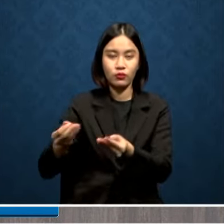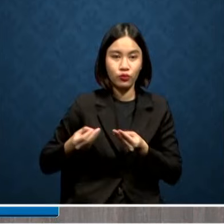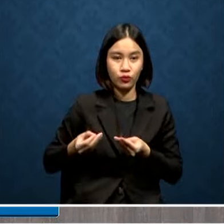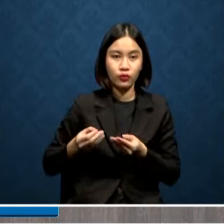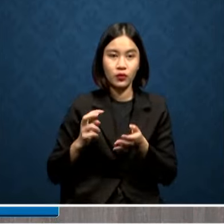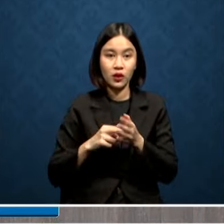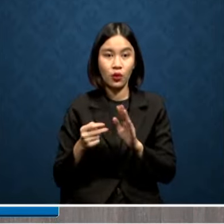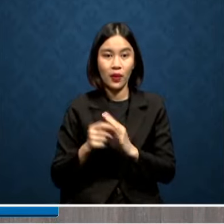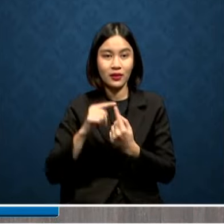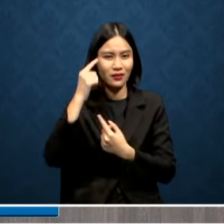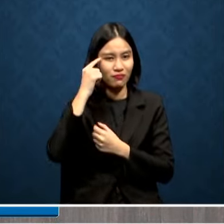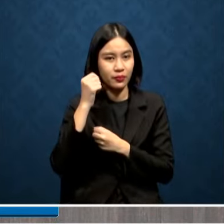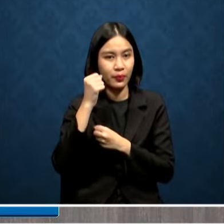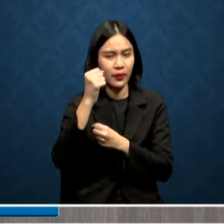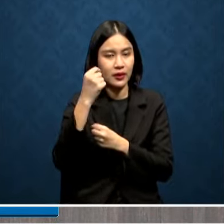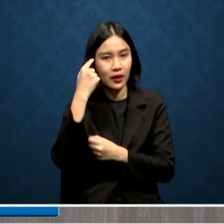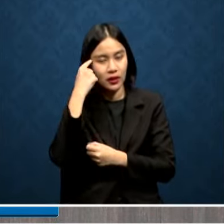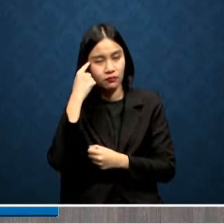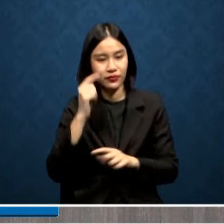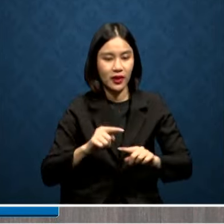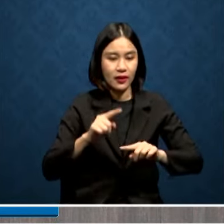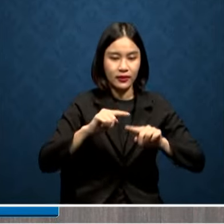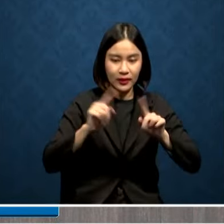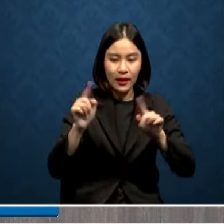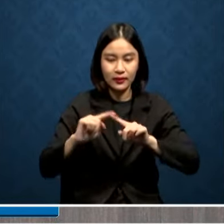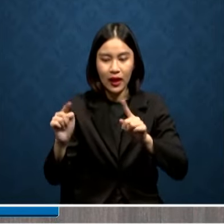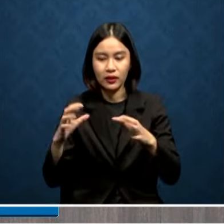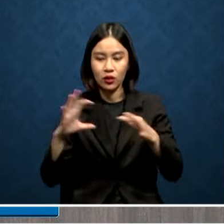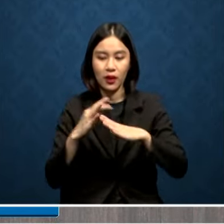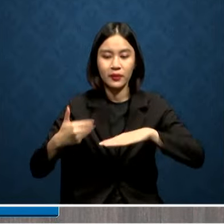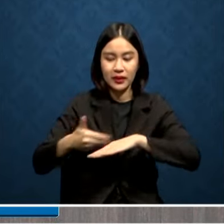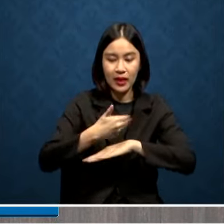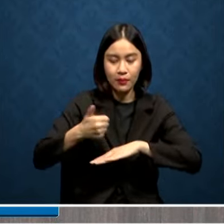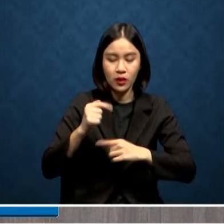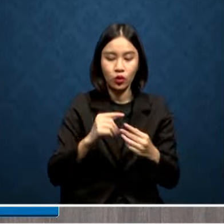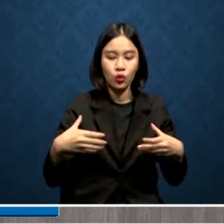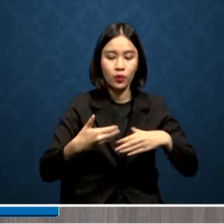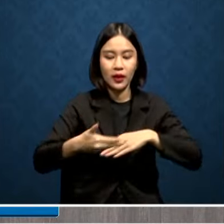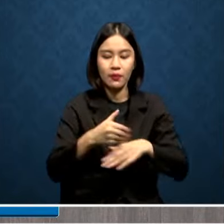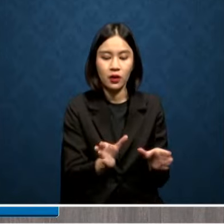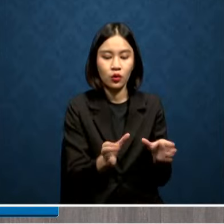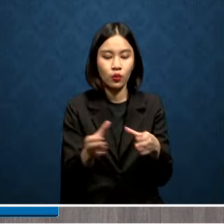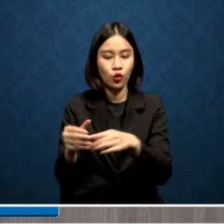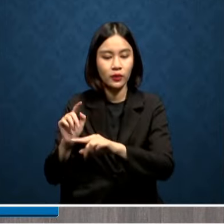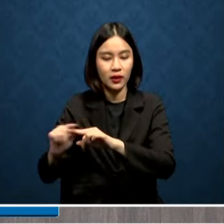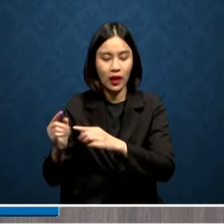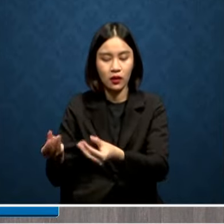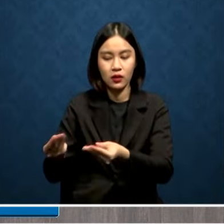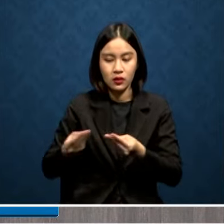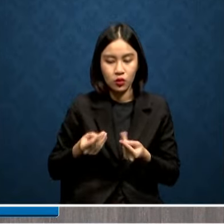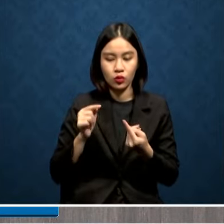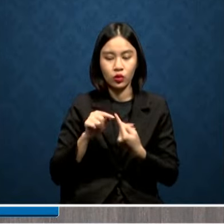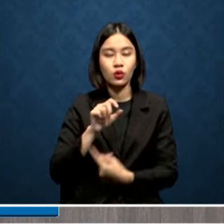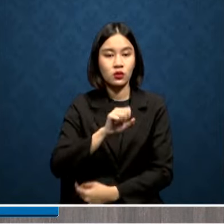ก็คือเสียงที่พยายามจะหลอมชอมความแตกต่างทางการเมืองจากทุกพรรคการเมืองเมืองแล้วก็ส่งมาที่